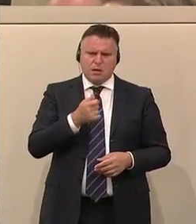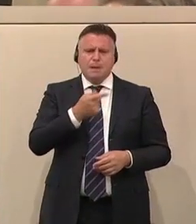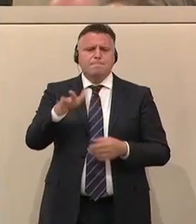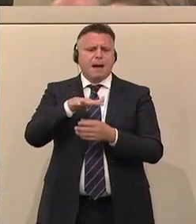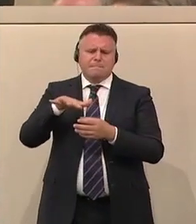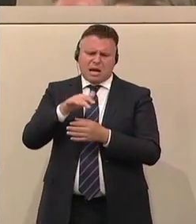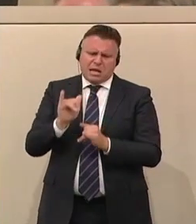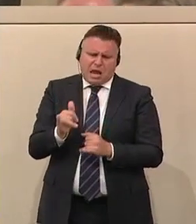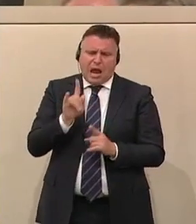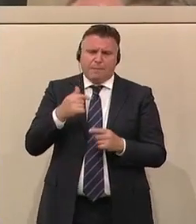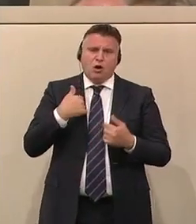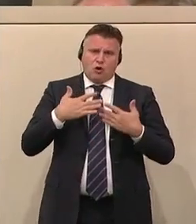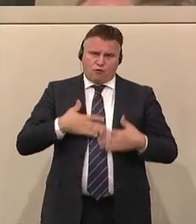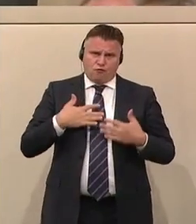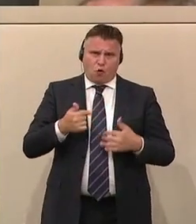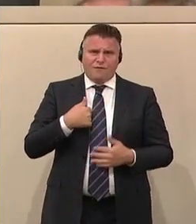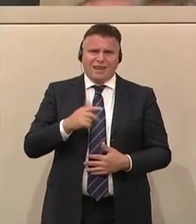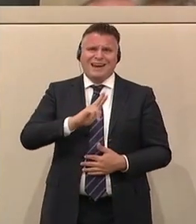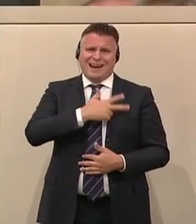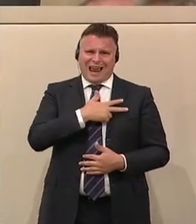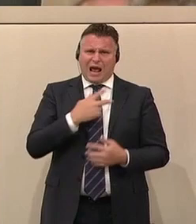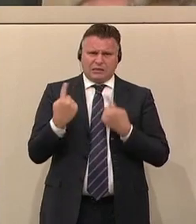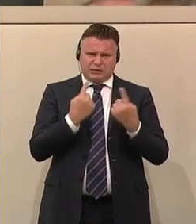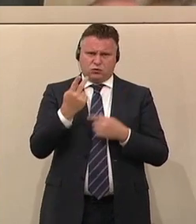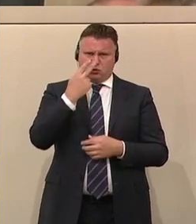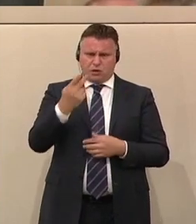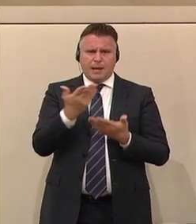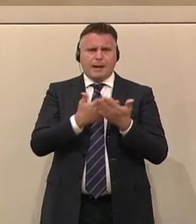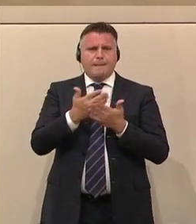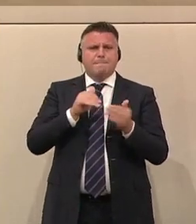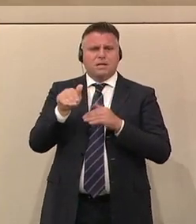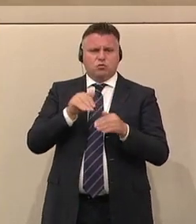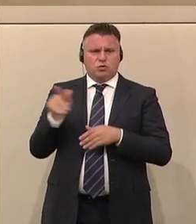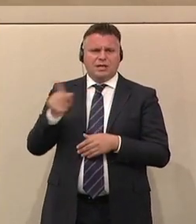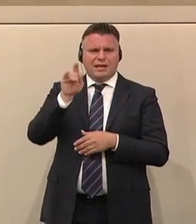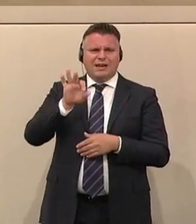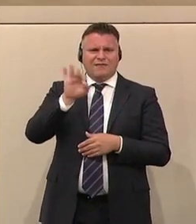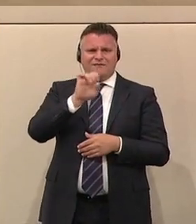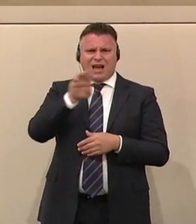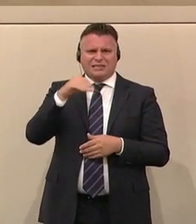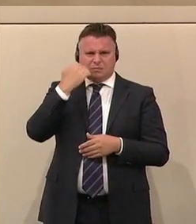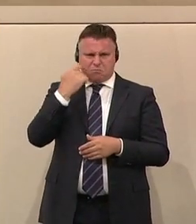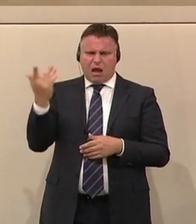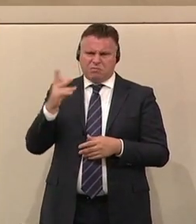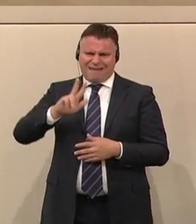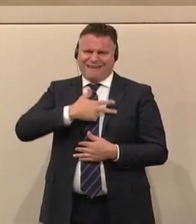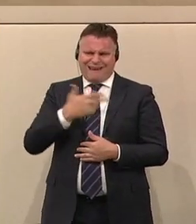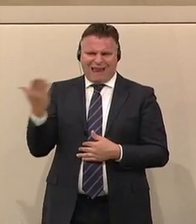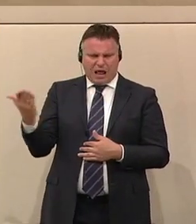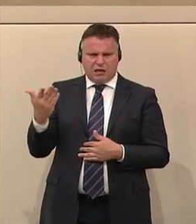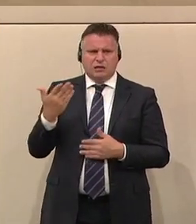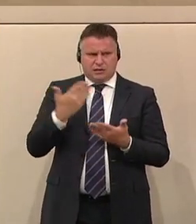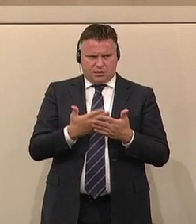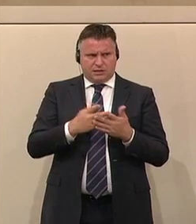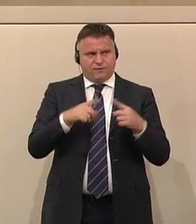Bereichen. Ich bin froh, dass wir Realisten sind. Ich bin froh, dass wir mit dem Bildungsminister Faßmann einen Realisten hat, der sich auch nicht beirren lässt, dass